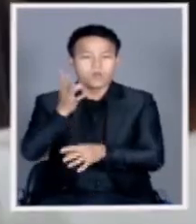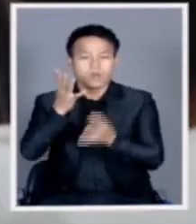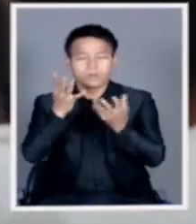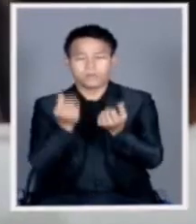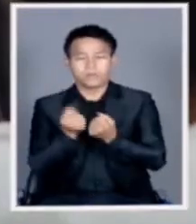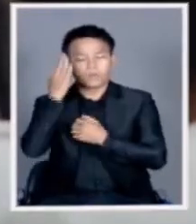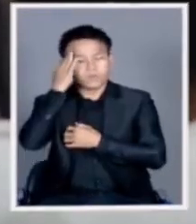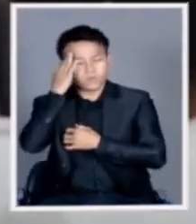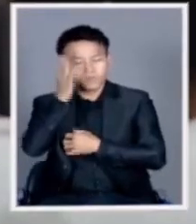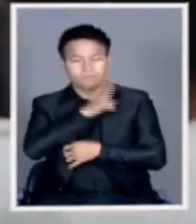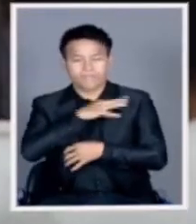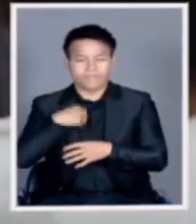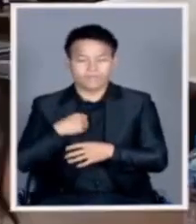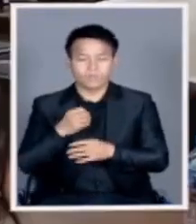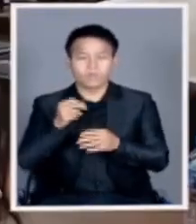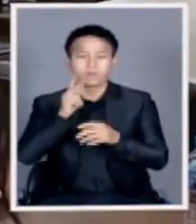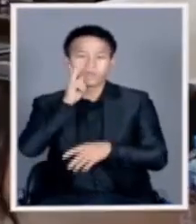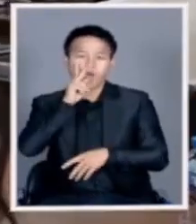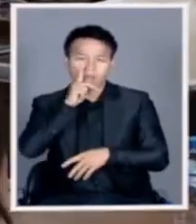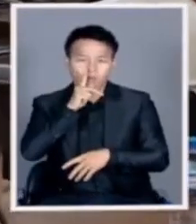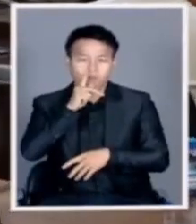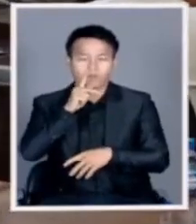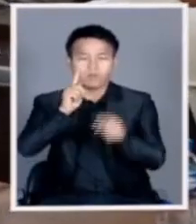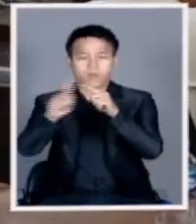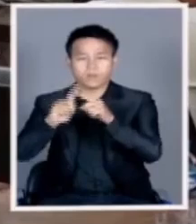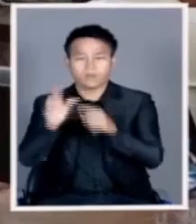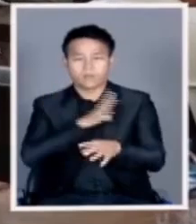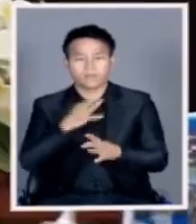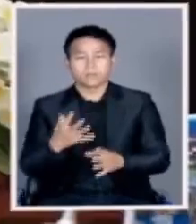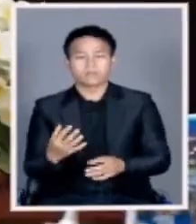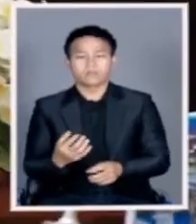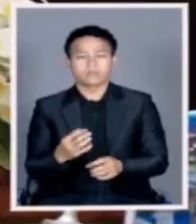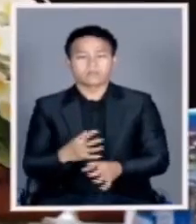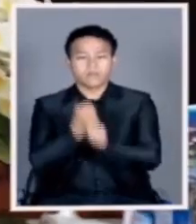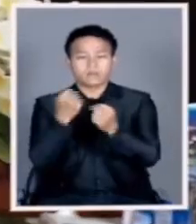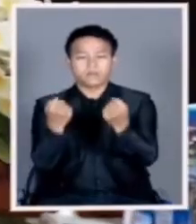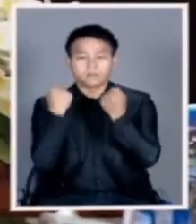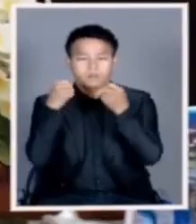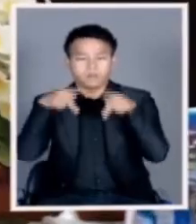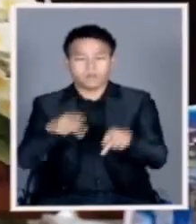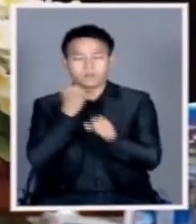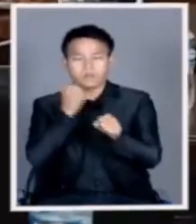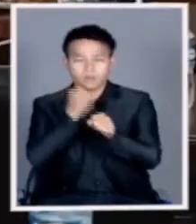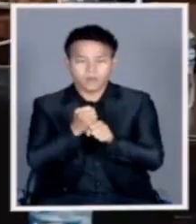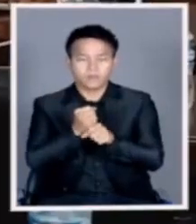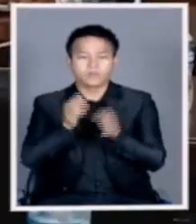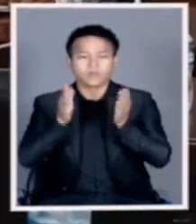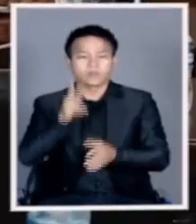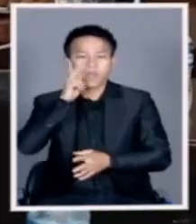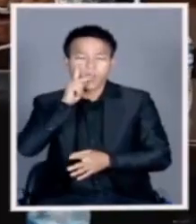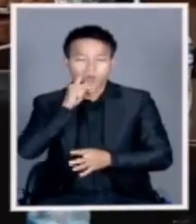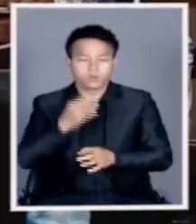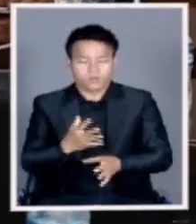และกันในของเขตเวียกงานแถลงข่าวสื่อมวลชนพร้อมทั้งเป็นการสร้างความเข้มแข็งให้พนักงานนักหบสื่อมวลชนและเพื่อเป็นการสร้างขบว